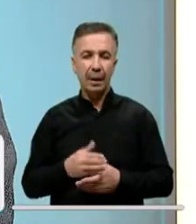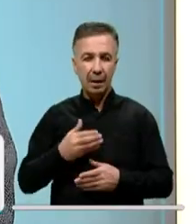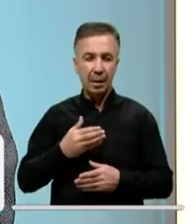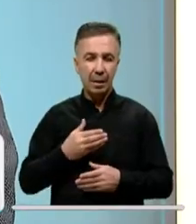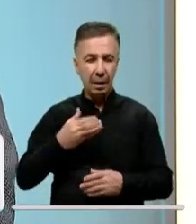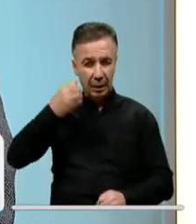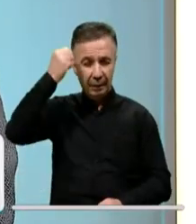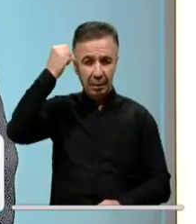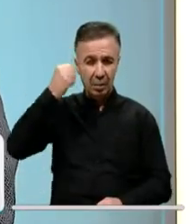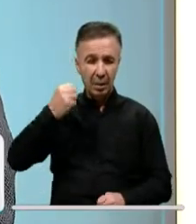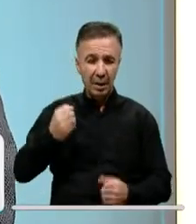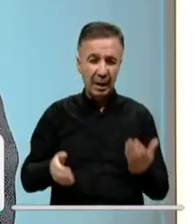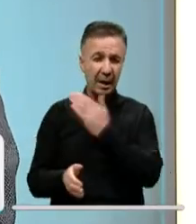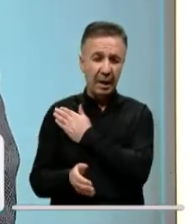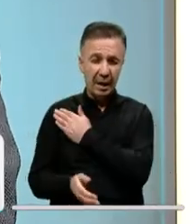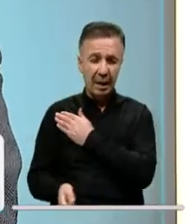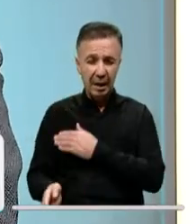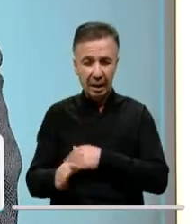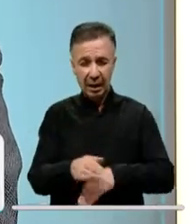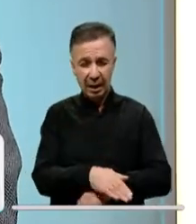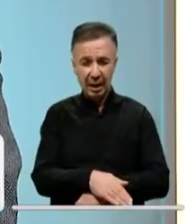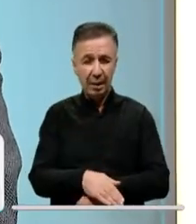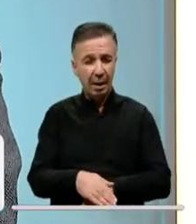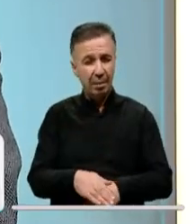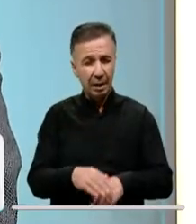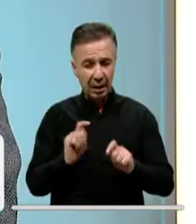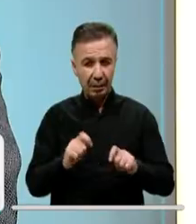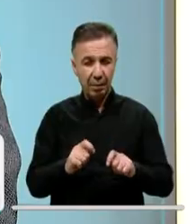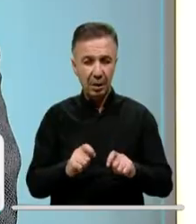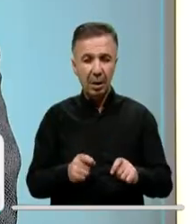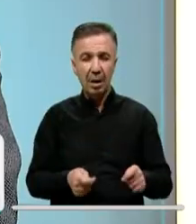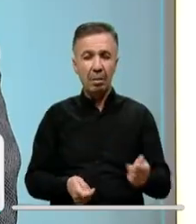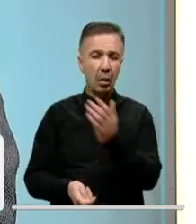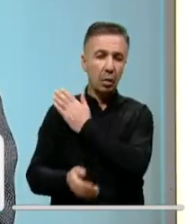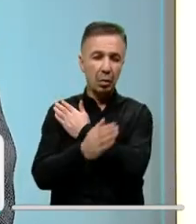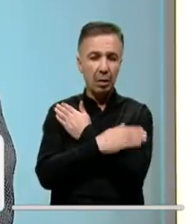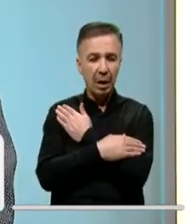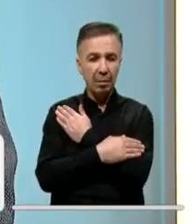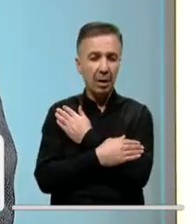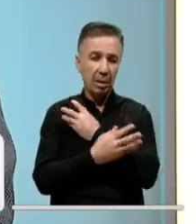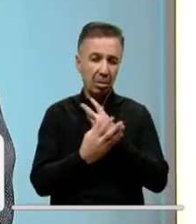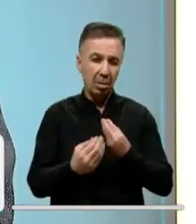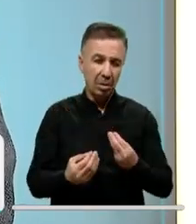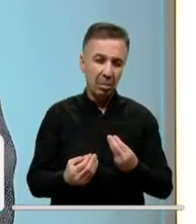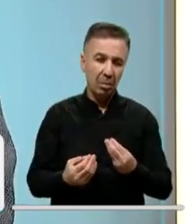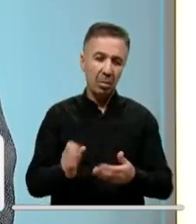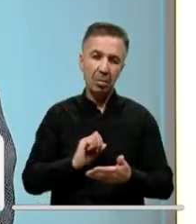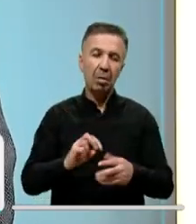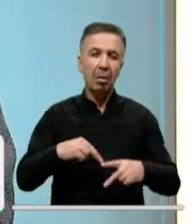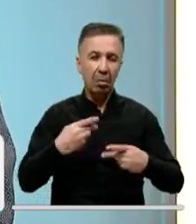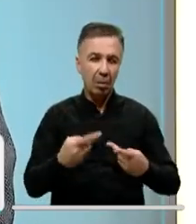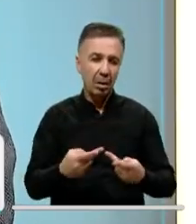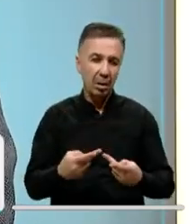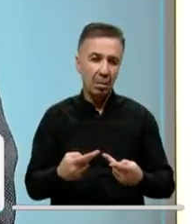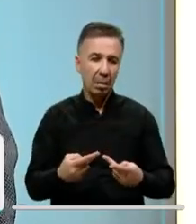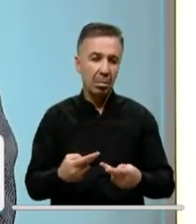yanlıştır. Biz üstünü kullanalım dedik, o olsun. Altını bunu vasiyet ettik ki bunların